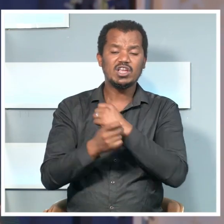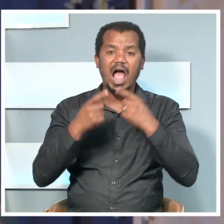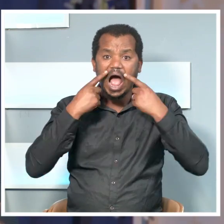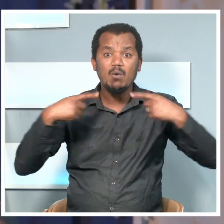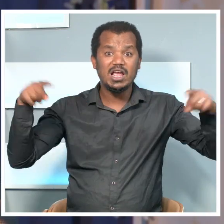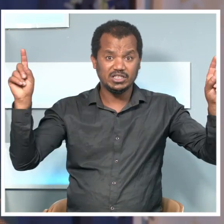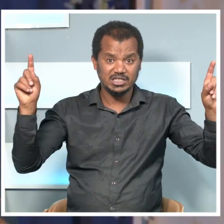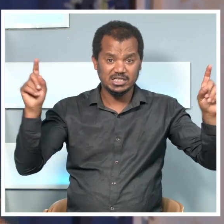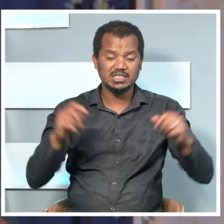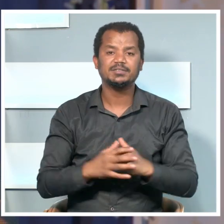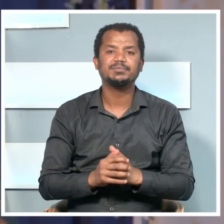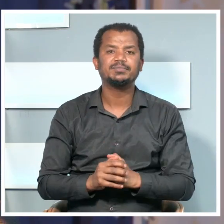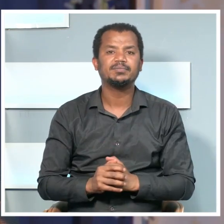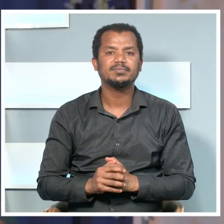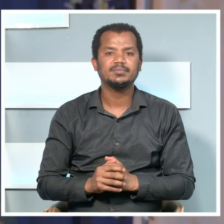አዋጅ